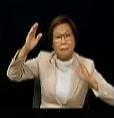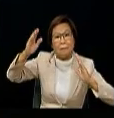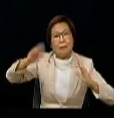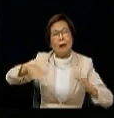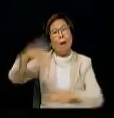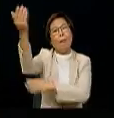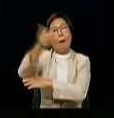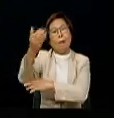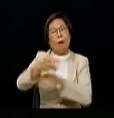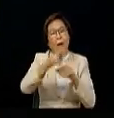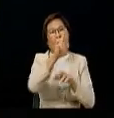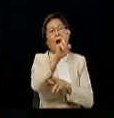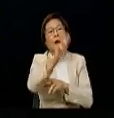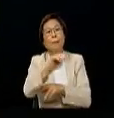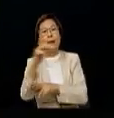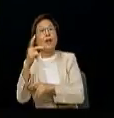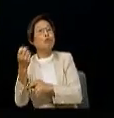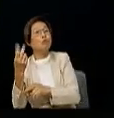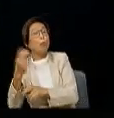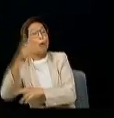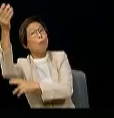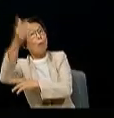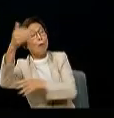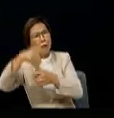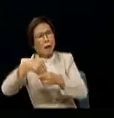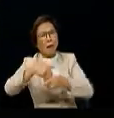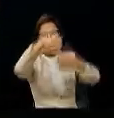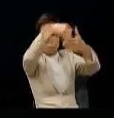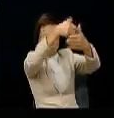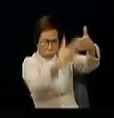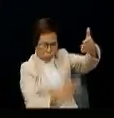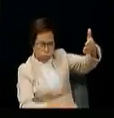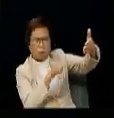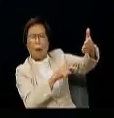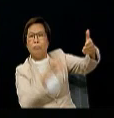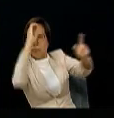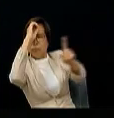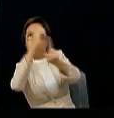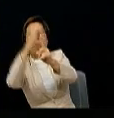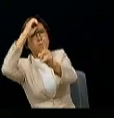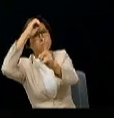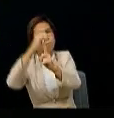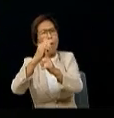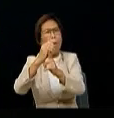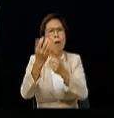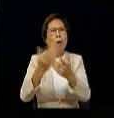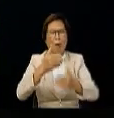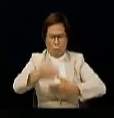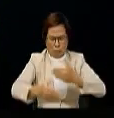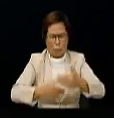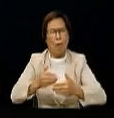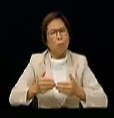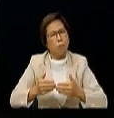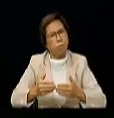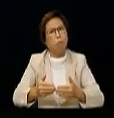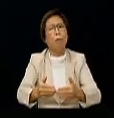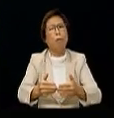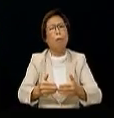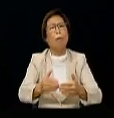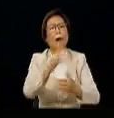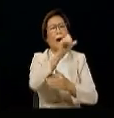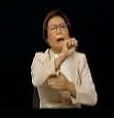membentangkan rancangan Messi ke-12 dan di dalamnya itu agar Hai matlamat kemajuan atau nih